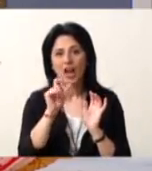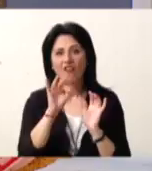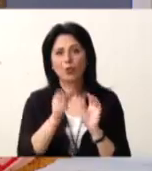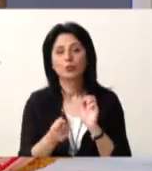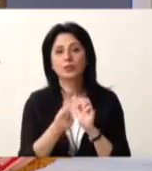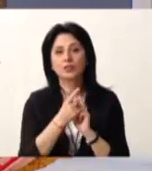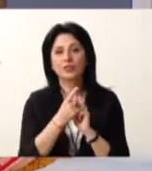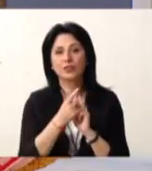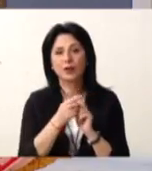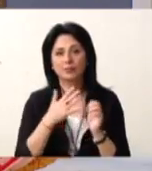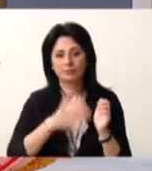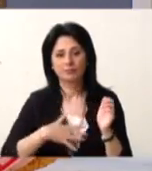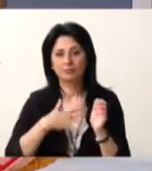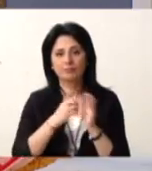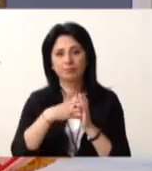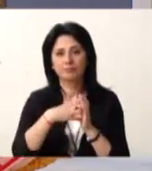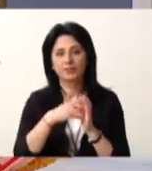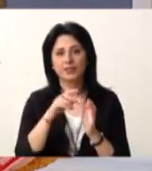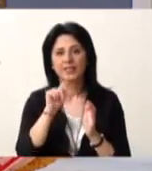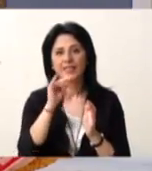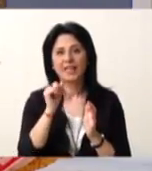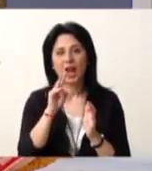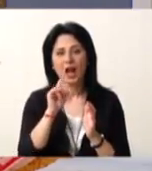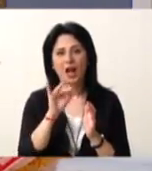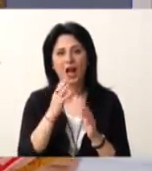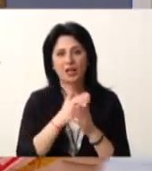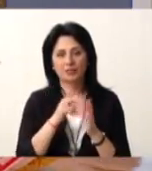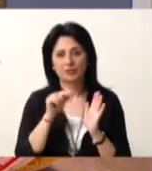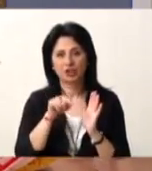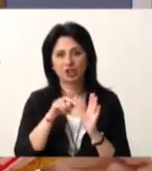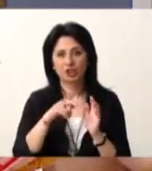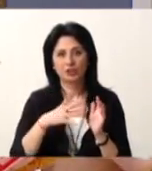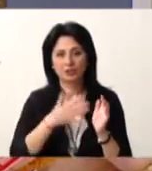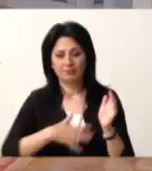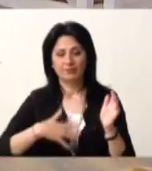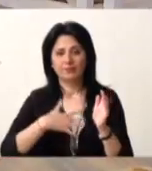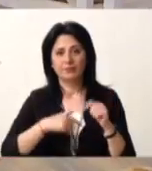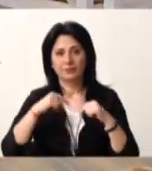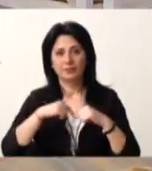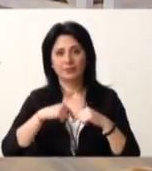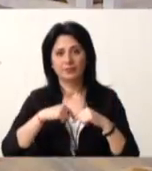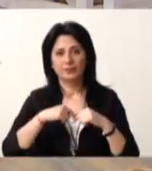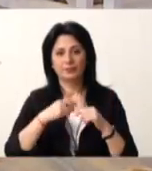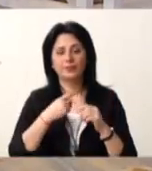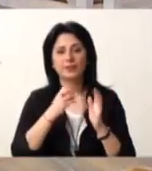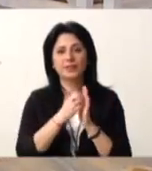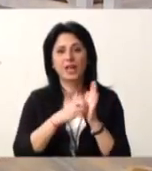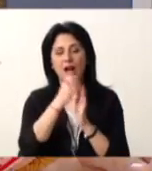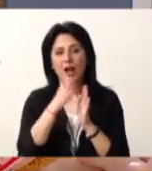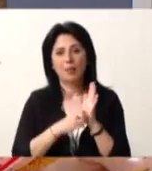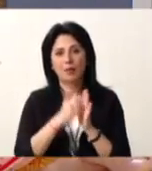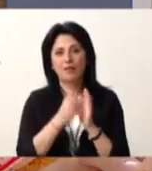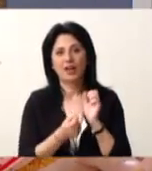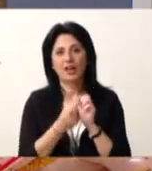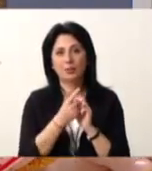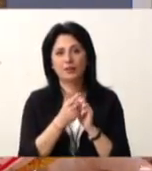გამოწვეულია დიაფრაგმის ხვრელის თიახლით. ანუ მარტივად რო აღვნათ, დიაფრაგმაში გამოძრომის დროს საყლაპავი